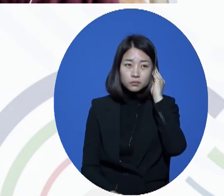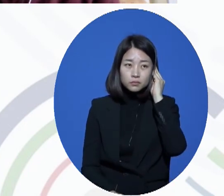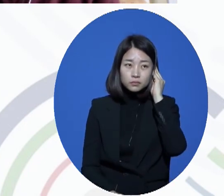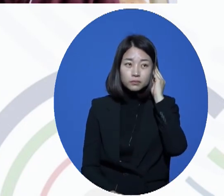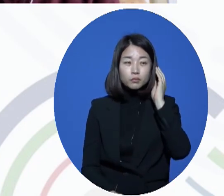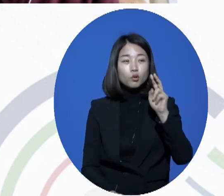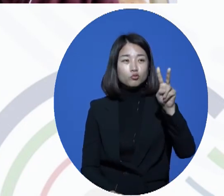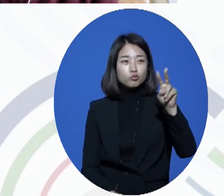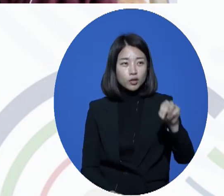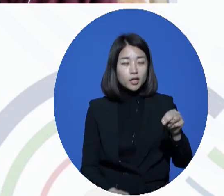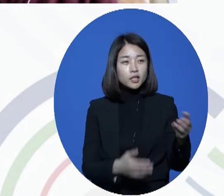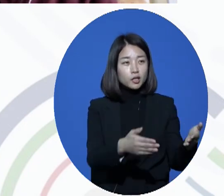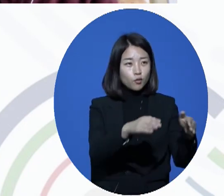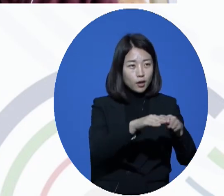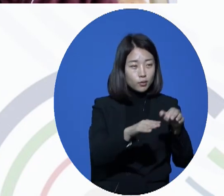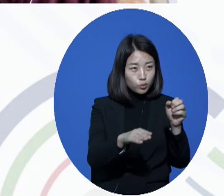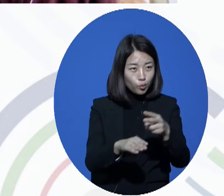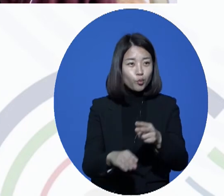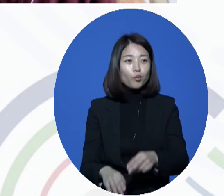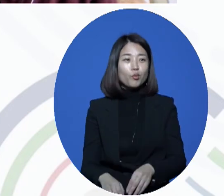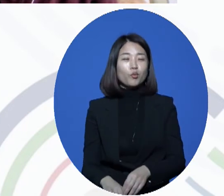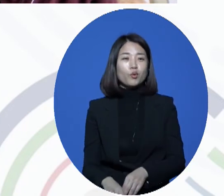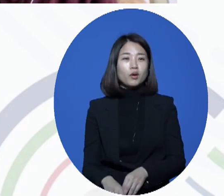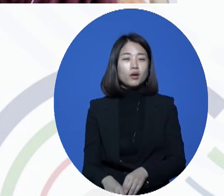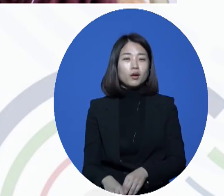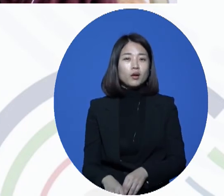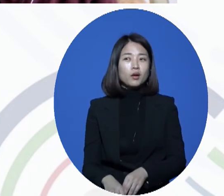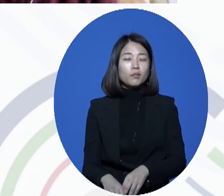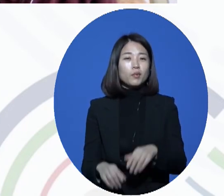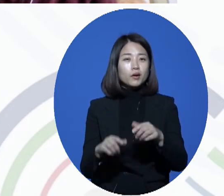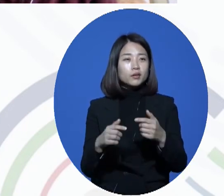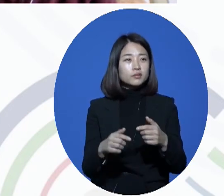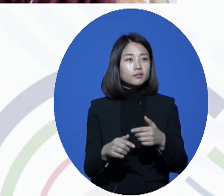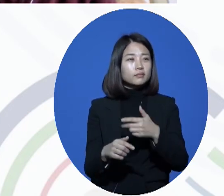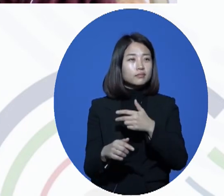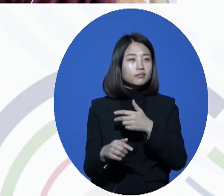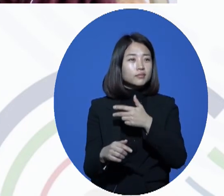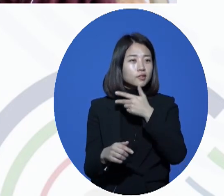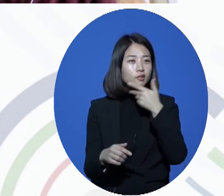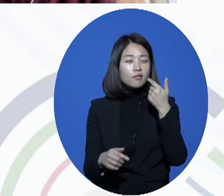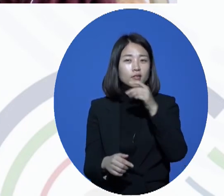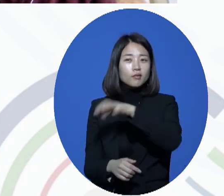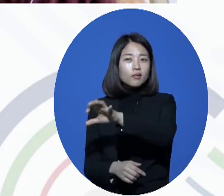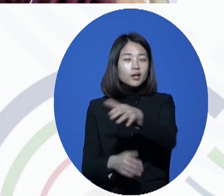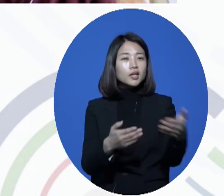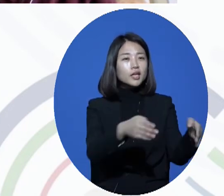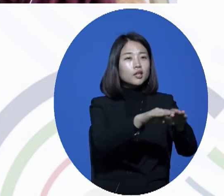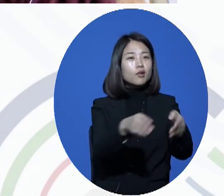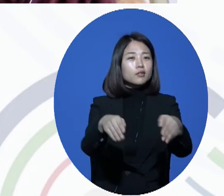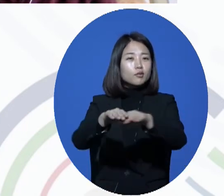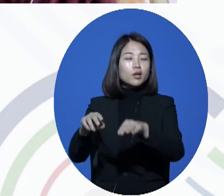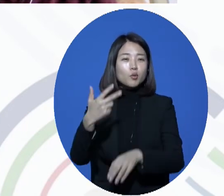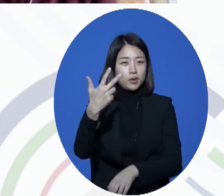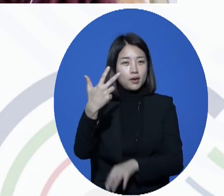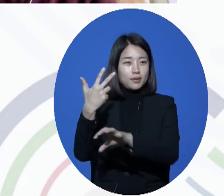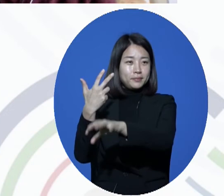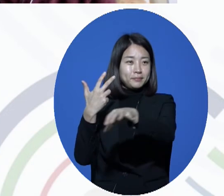유럽의 또 기관, Nationality Alliance, 그리고 Center for Human Rights,